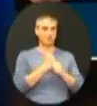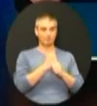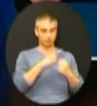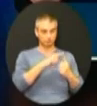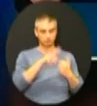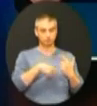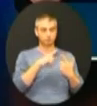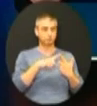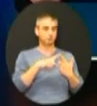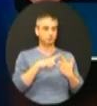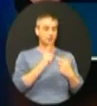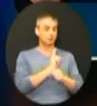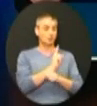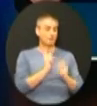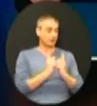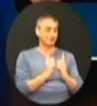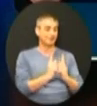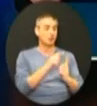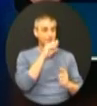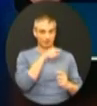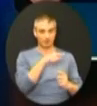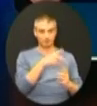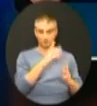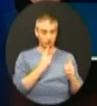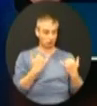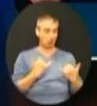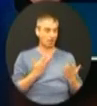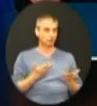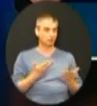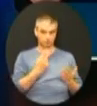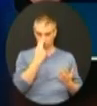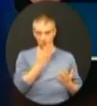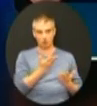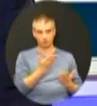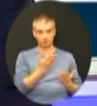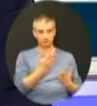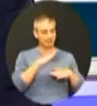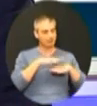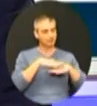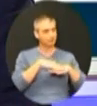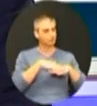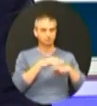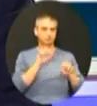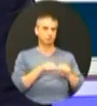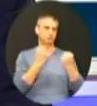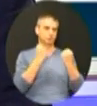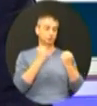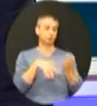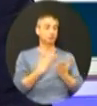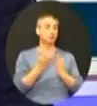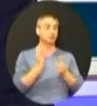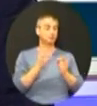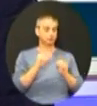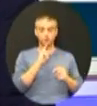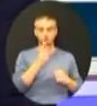והדבר השני שגם התקופות הקצרות שמדברים עליהם או שהם קורות היום הם גורמות לכך שההתקפה געת יועץ משפטי